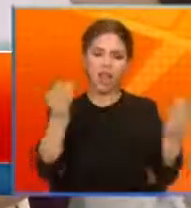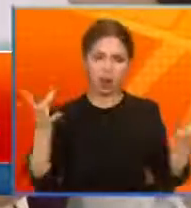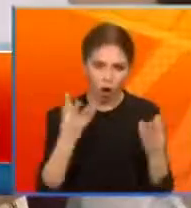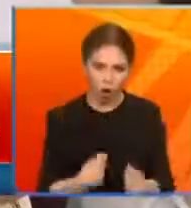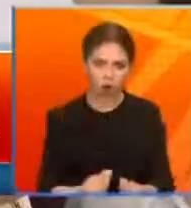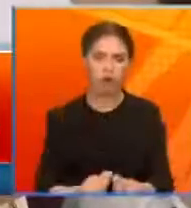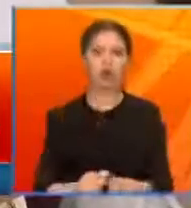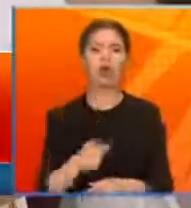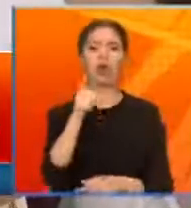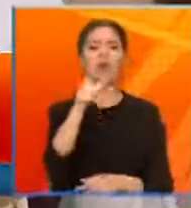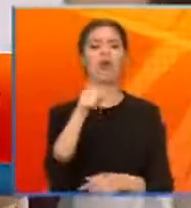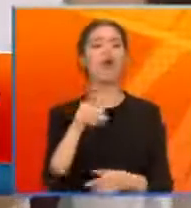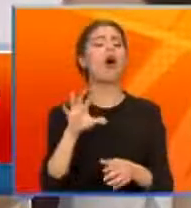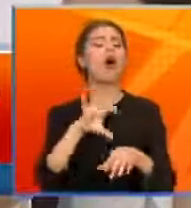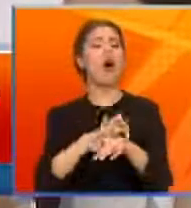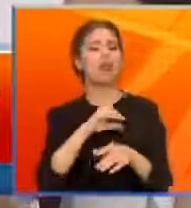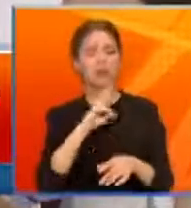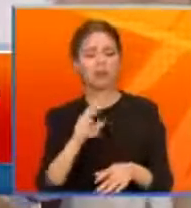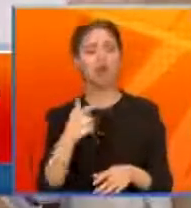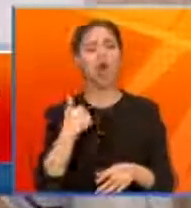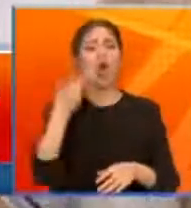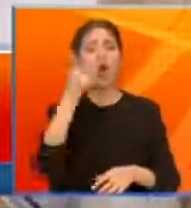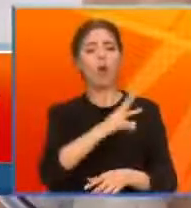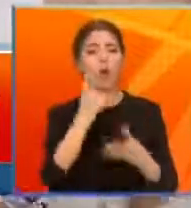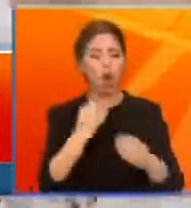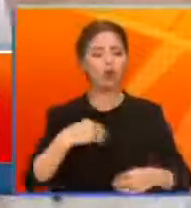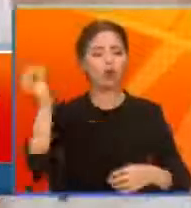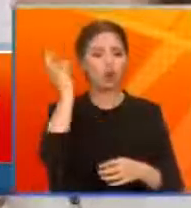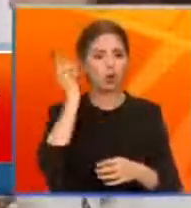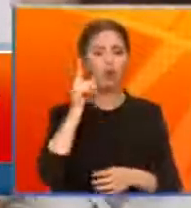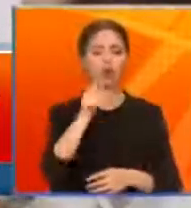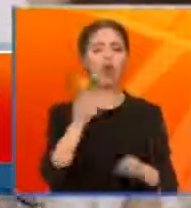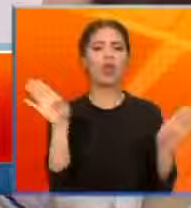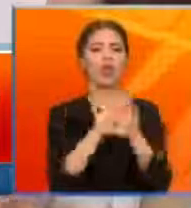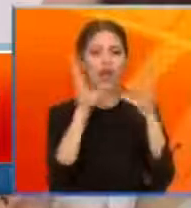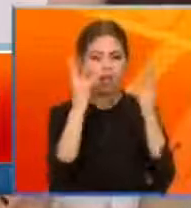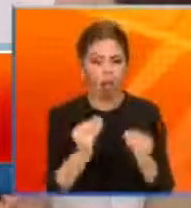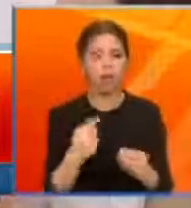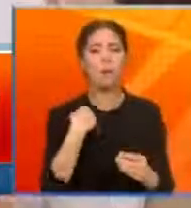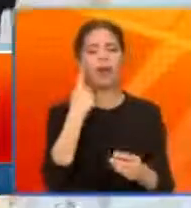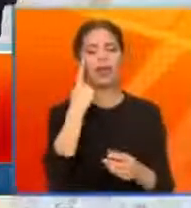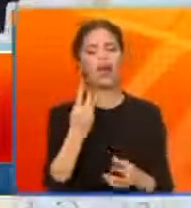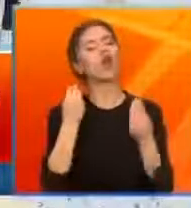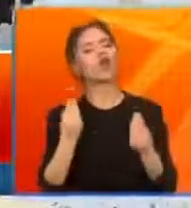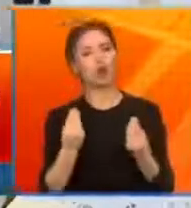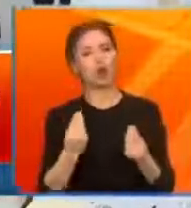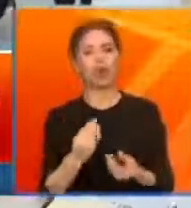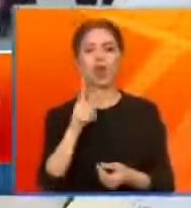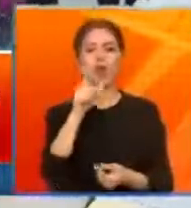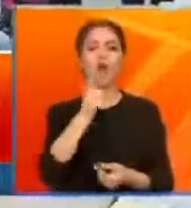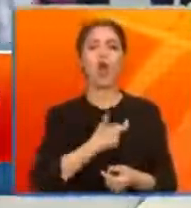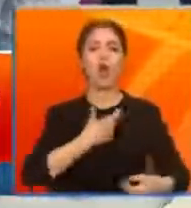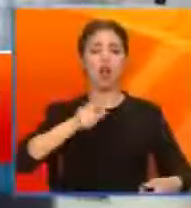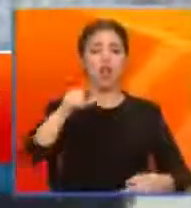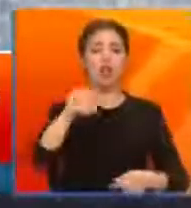Ben bu hastanın çok ölümcül olduğunu duymuştum. Bu tatil yapılması bana göre çok güzel. Öğrenciler şu